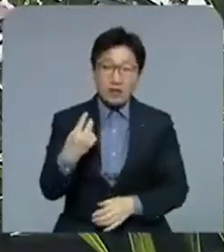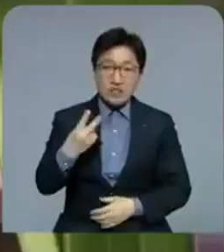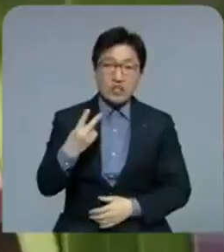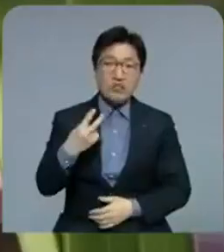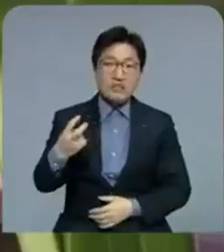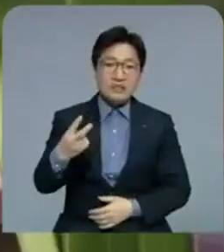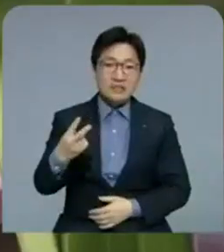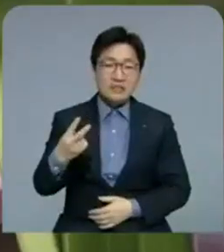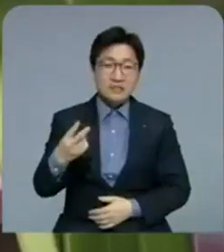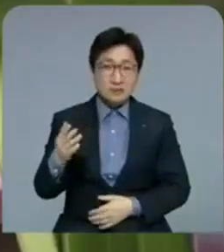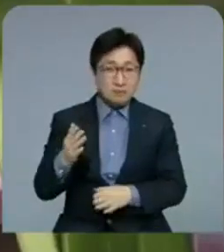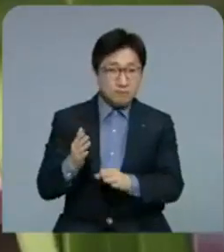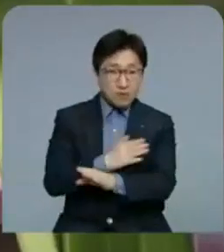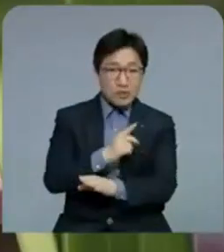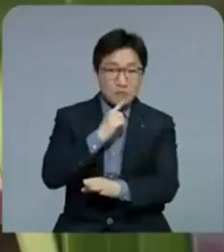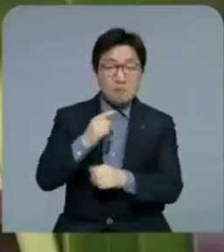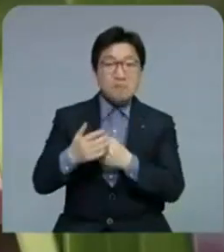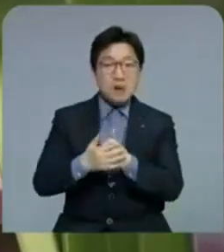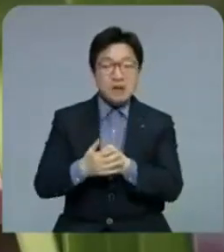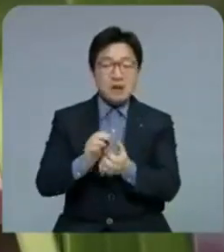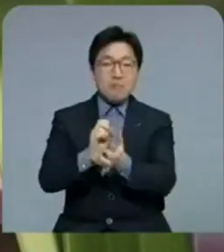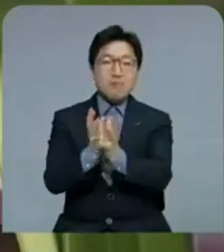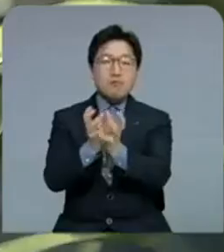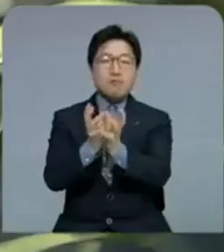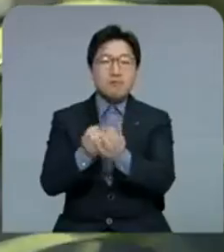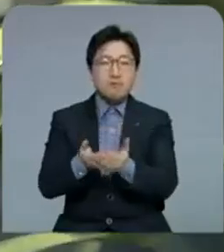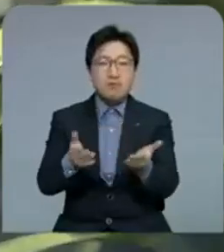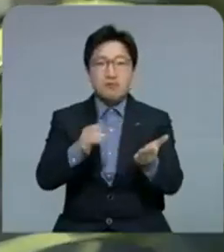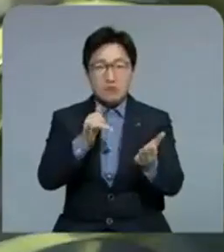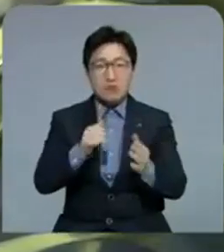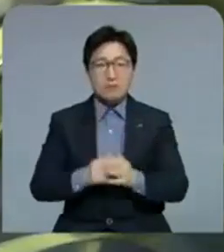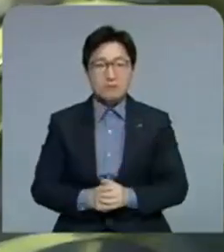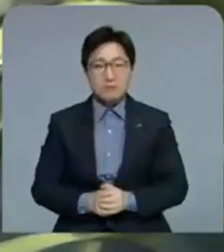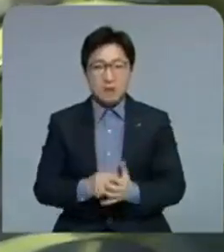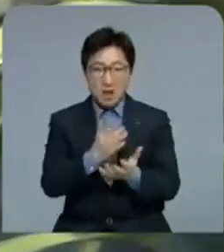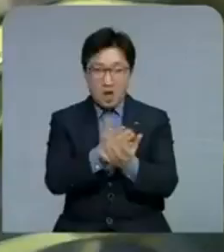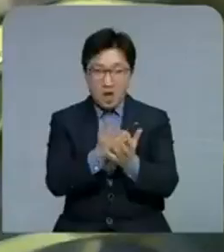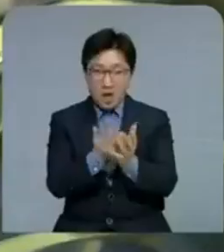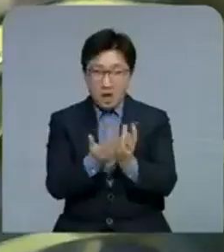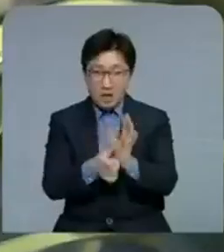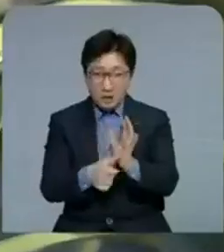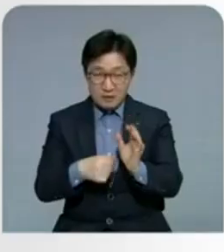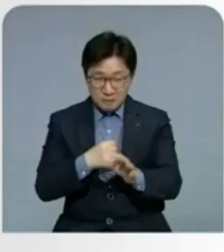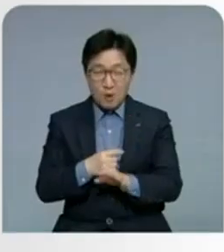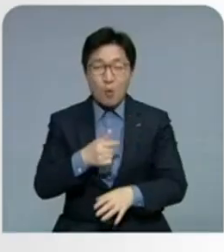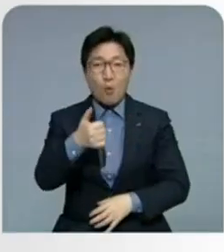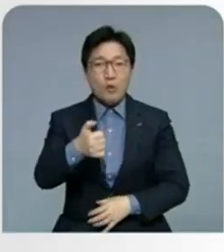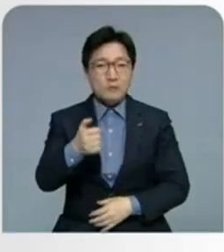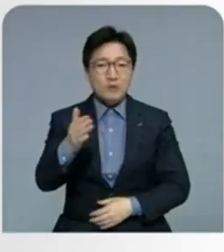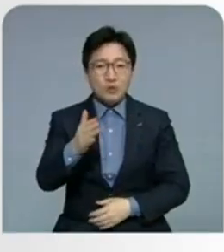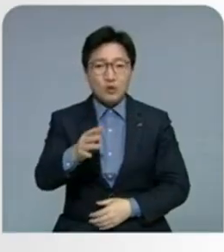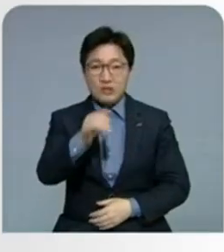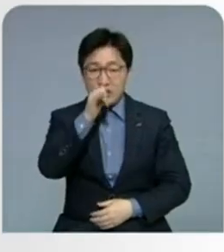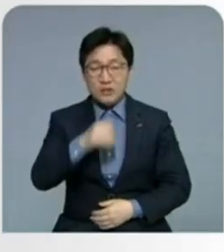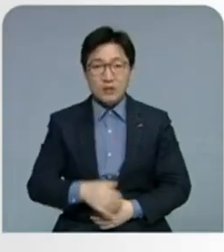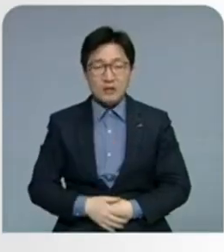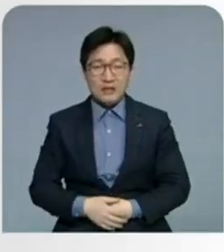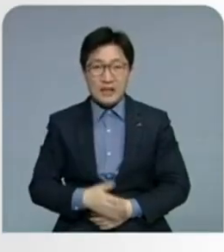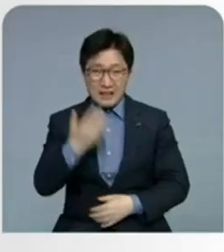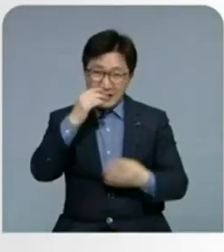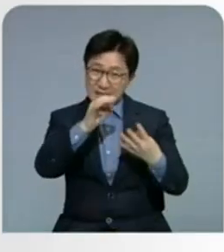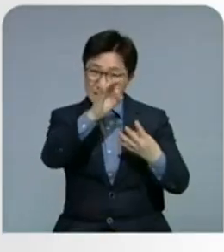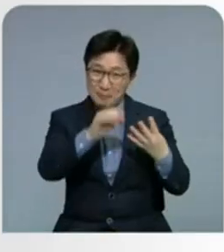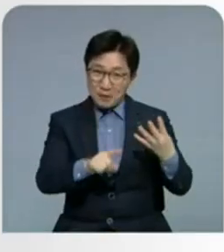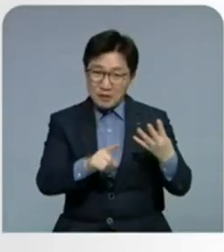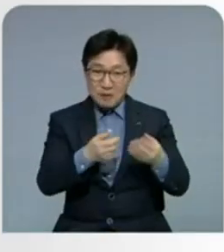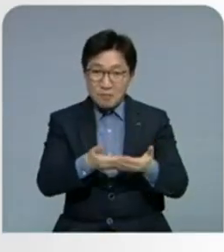2002년. 뷰티 프린세스를 시작으로 지난해까지 58개 품종이 개발됐고 10여 년전 4%에